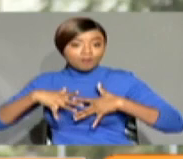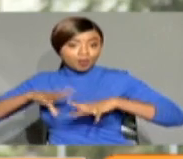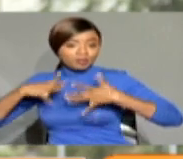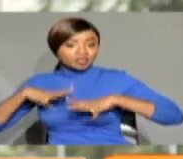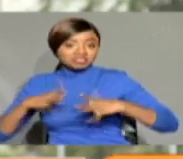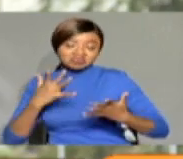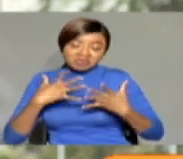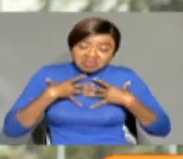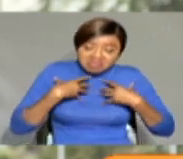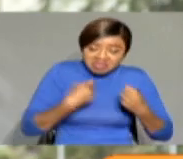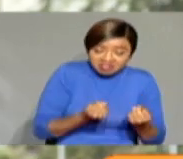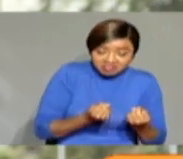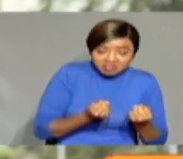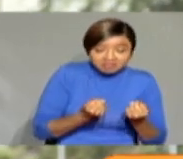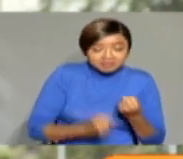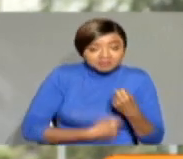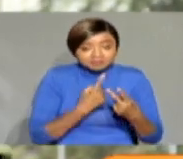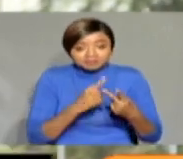whether health,